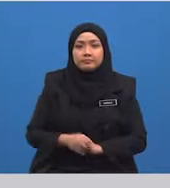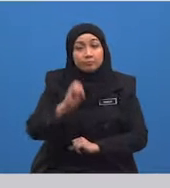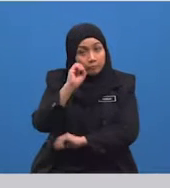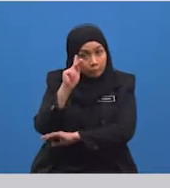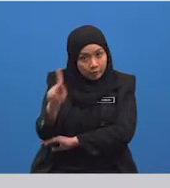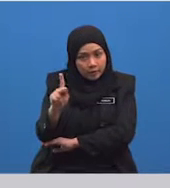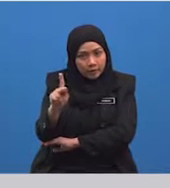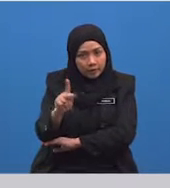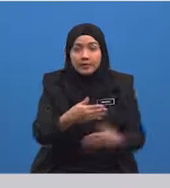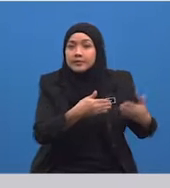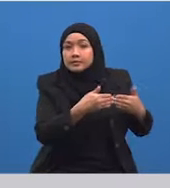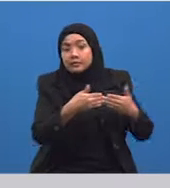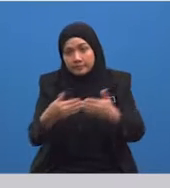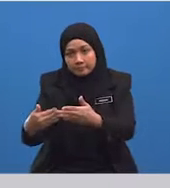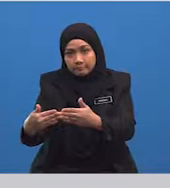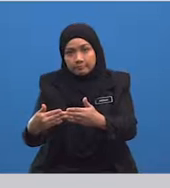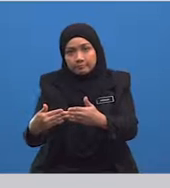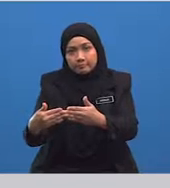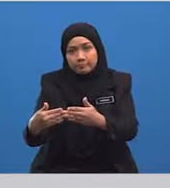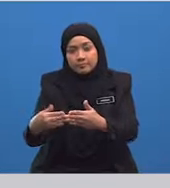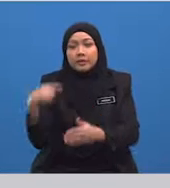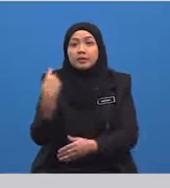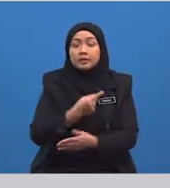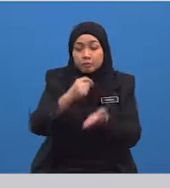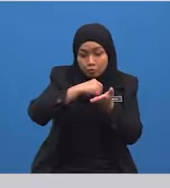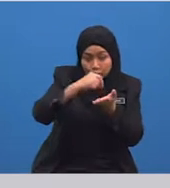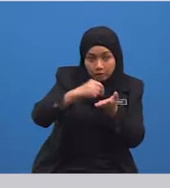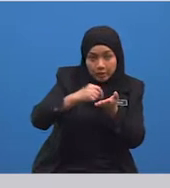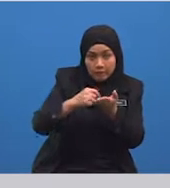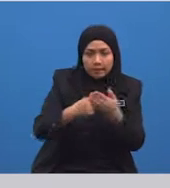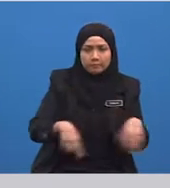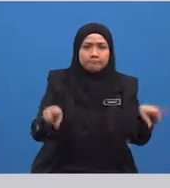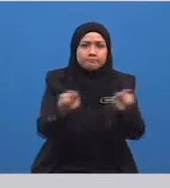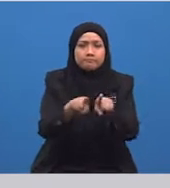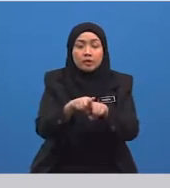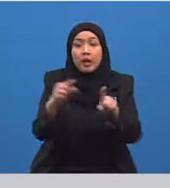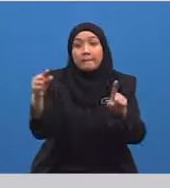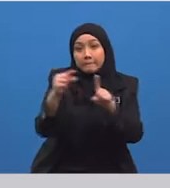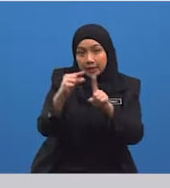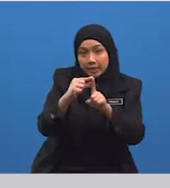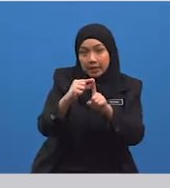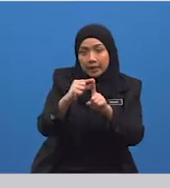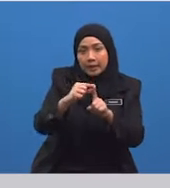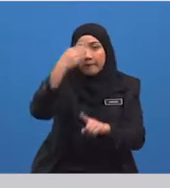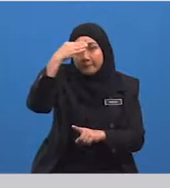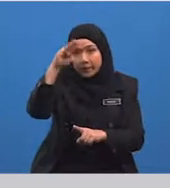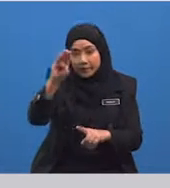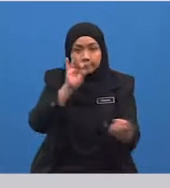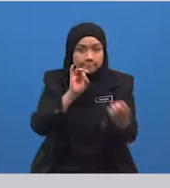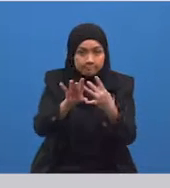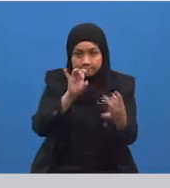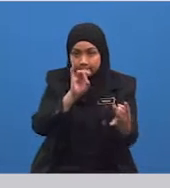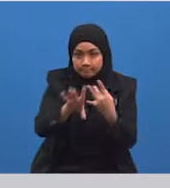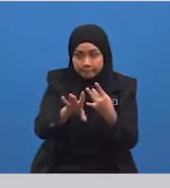ml. Baiklah, seterusnya mari kita menulis persamaan perkataan bagi tindak